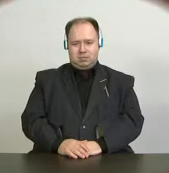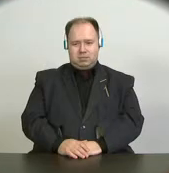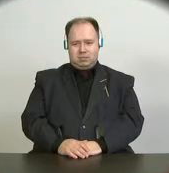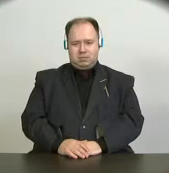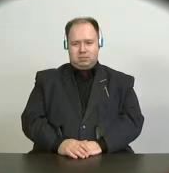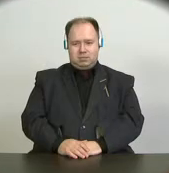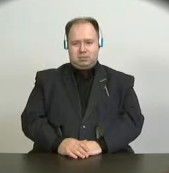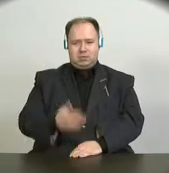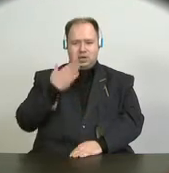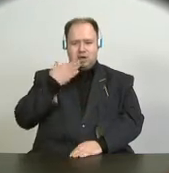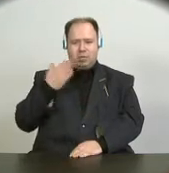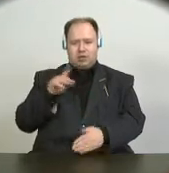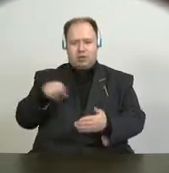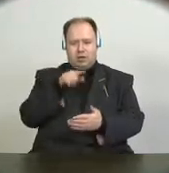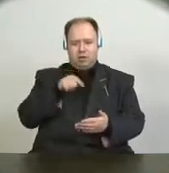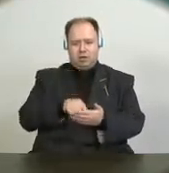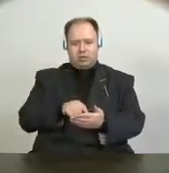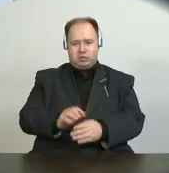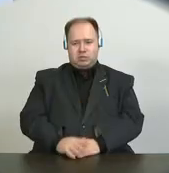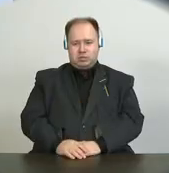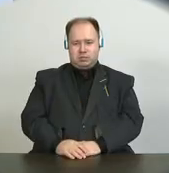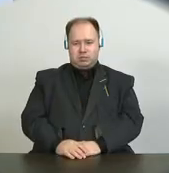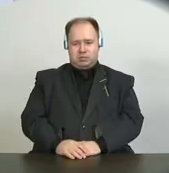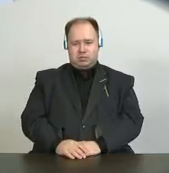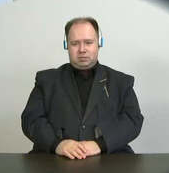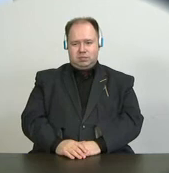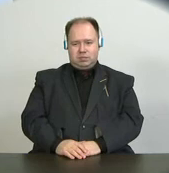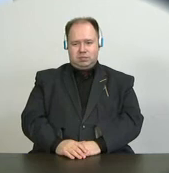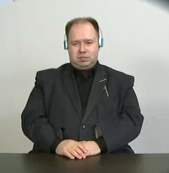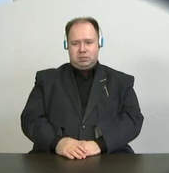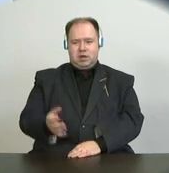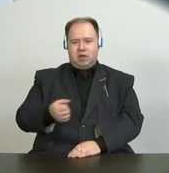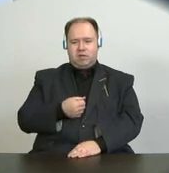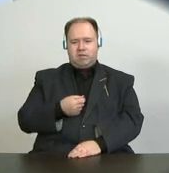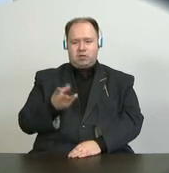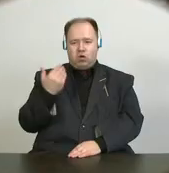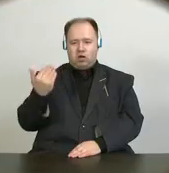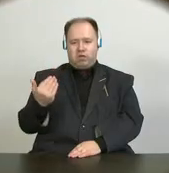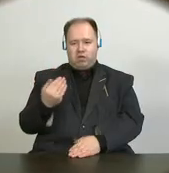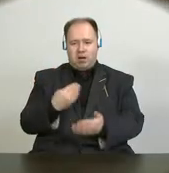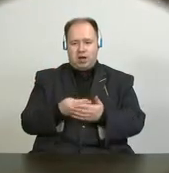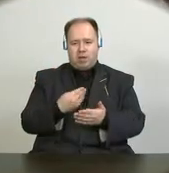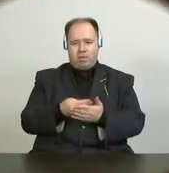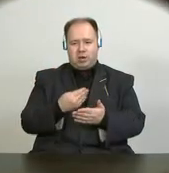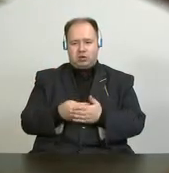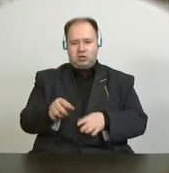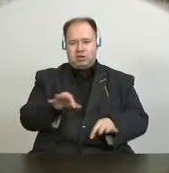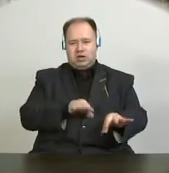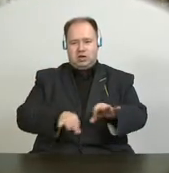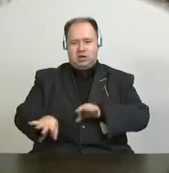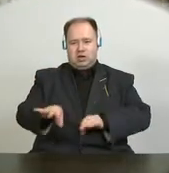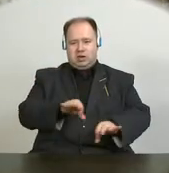давайте последний вопрос во сколько вам обошлась обошелся проект